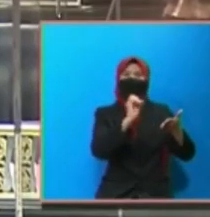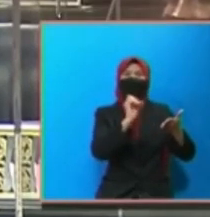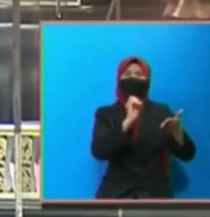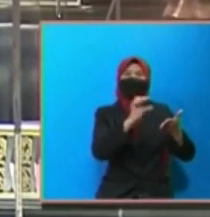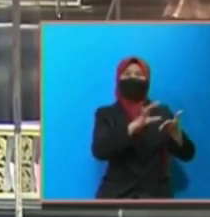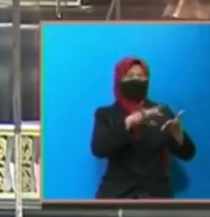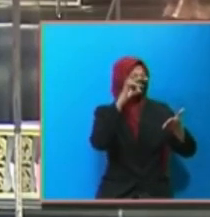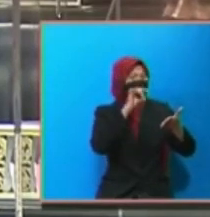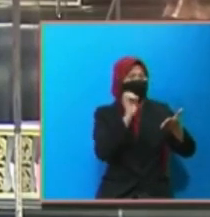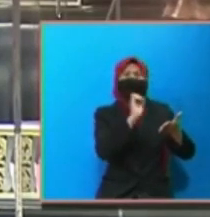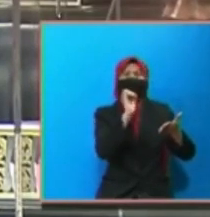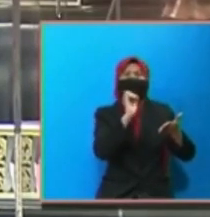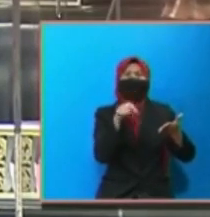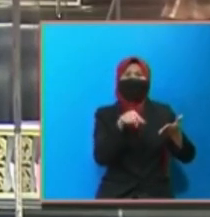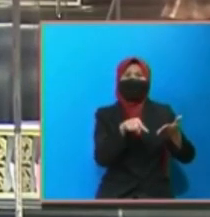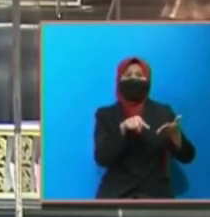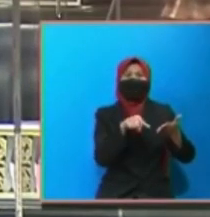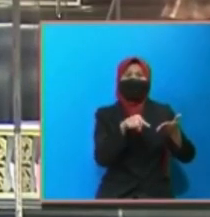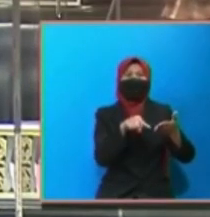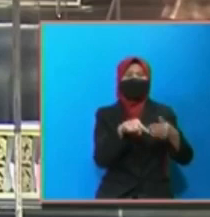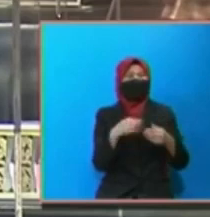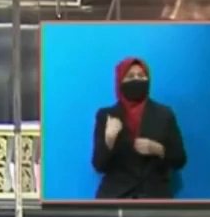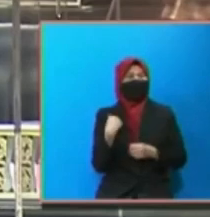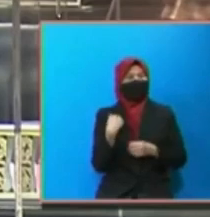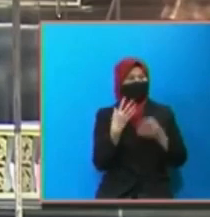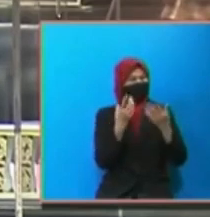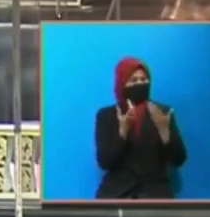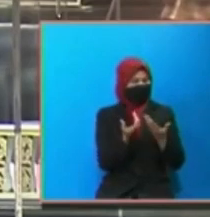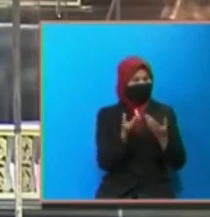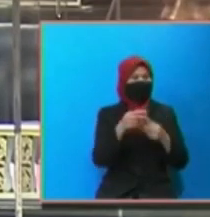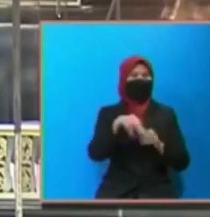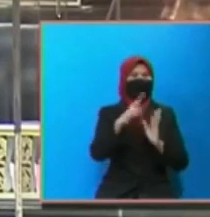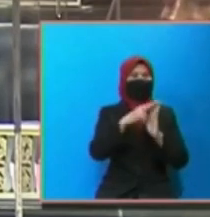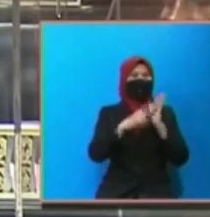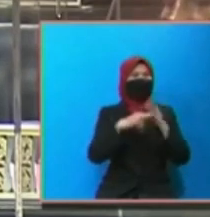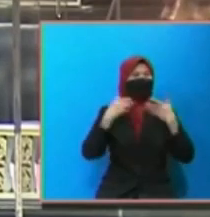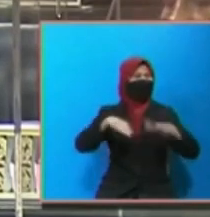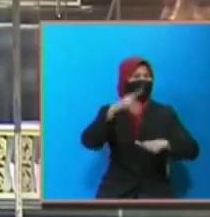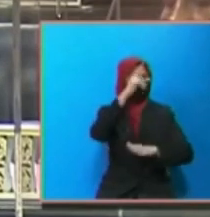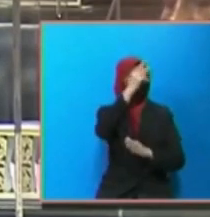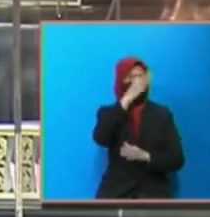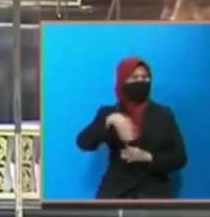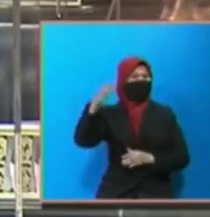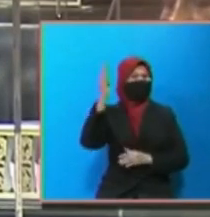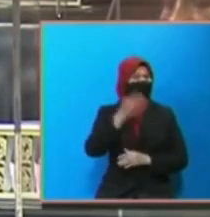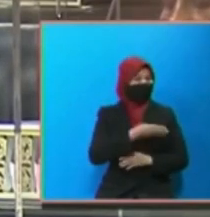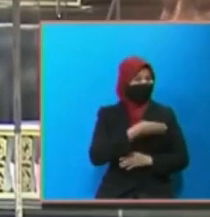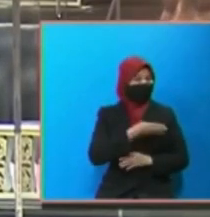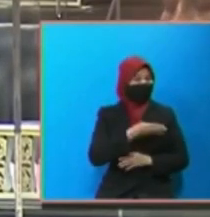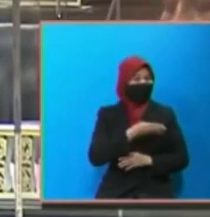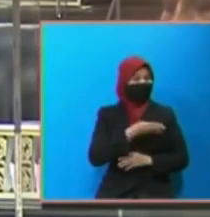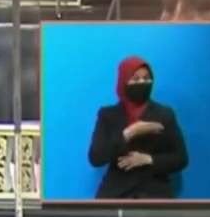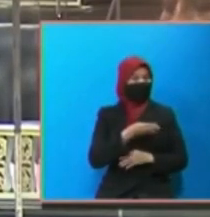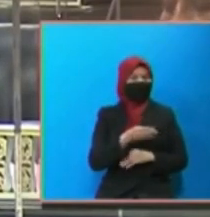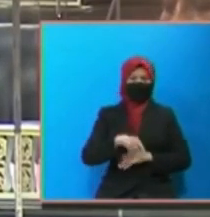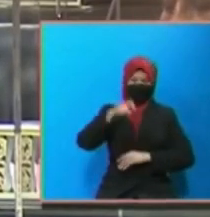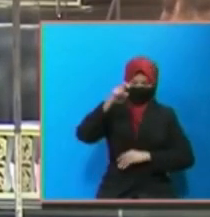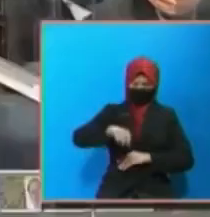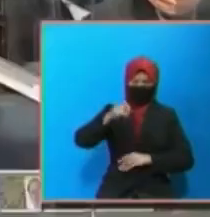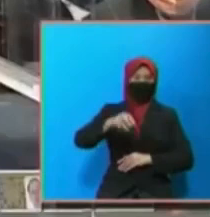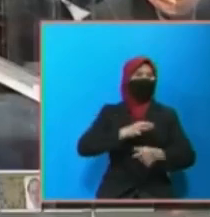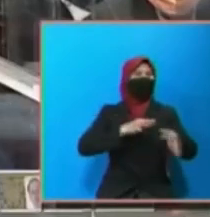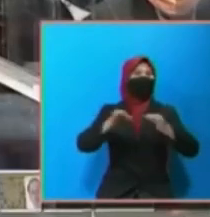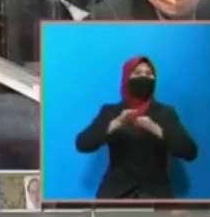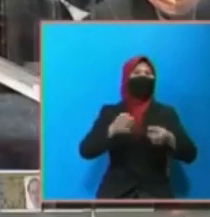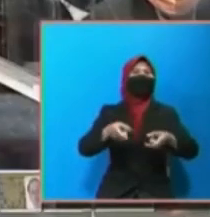telah dikeluarkan mengumumkan bahawa sejumlah ordinan telah dibatalkan. Jadi perlu penjelasan